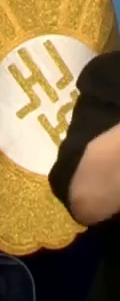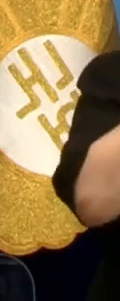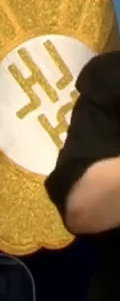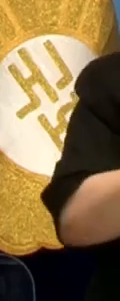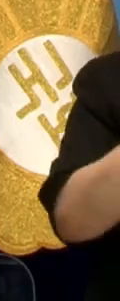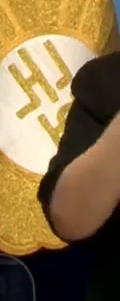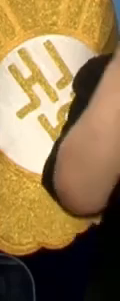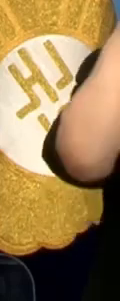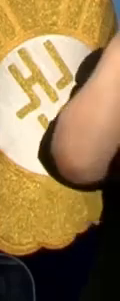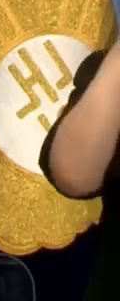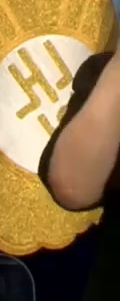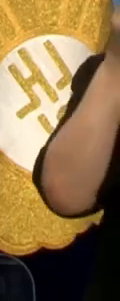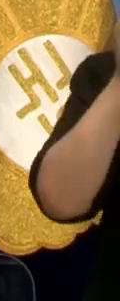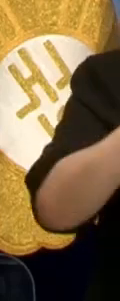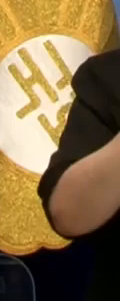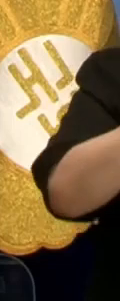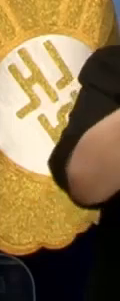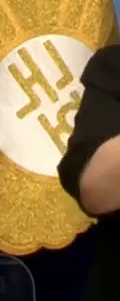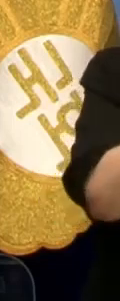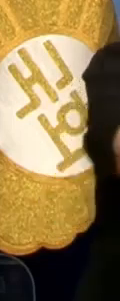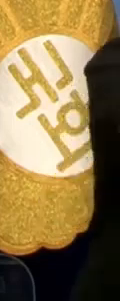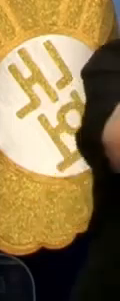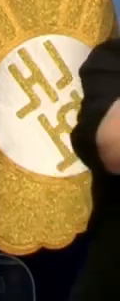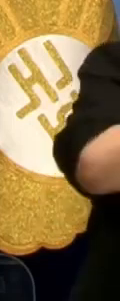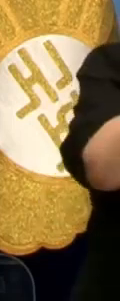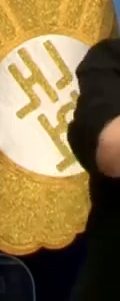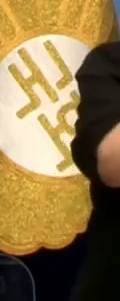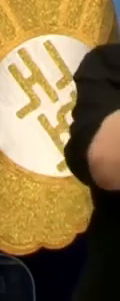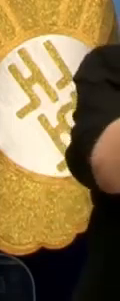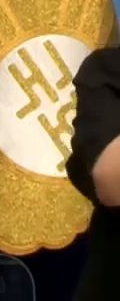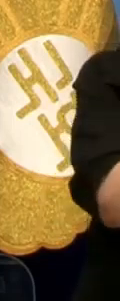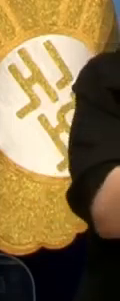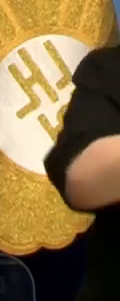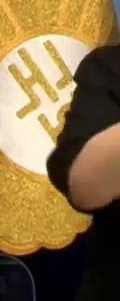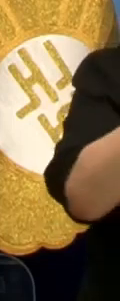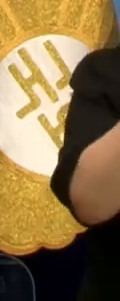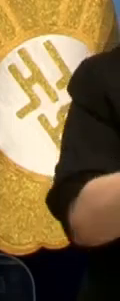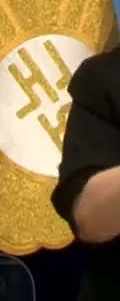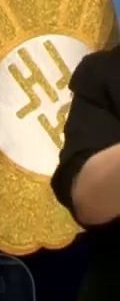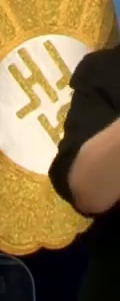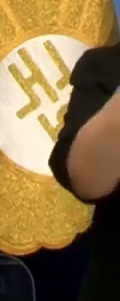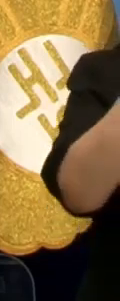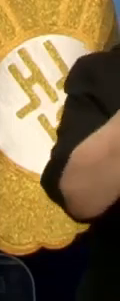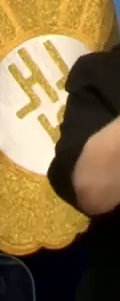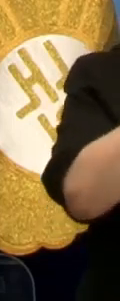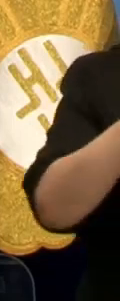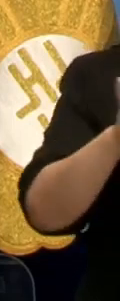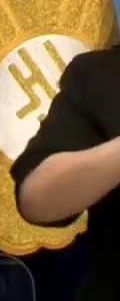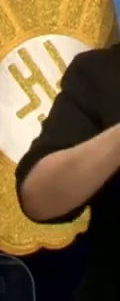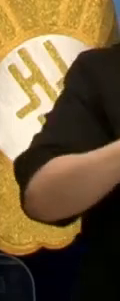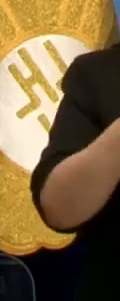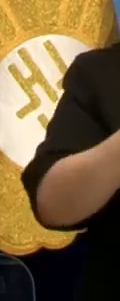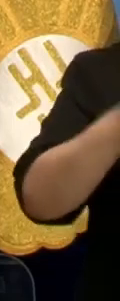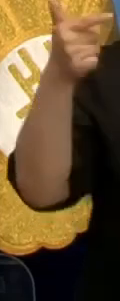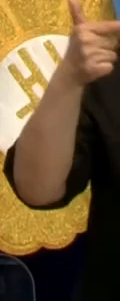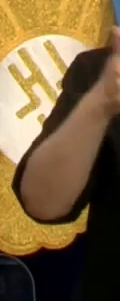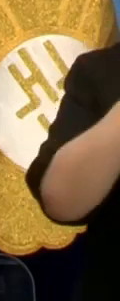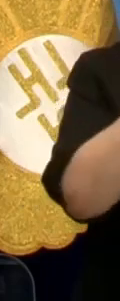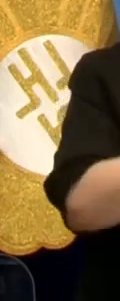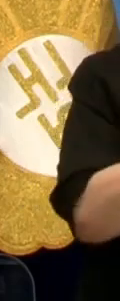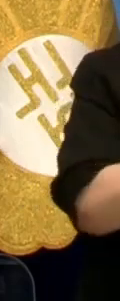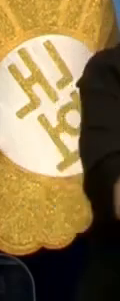되고 장기적으로 봤을 때는 조세 부담률을 올리고 복지 지출을 늘리면서 경제를